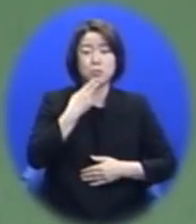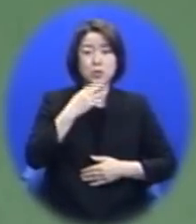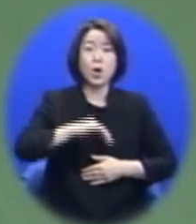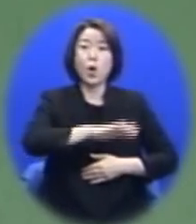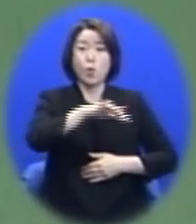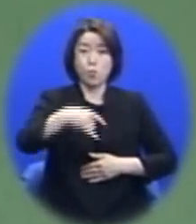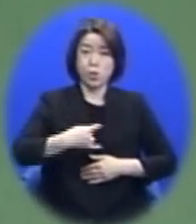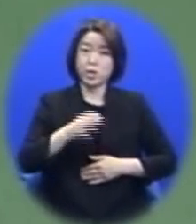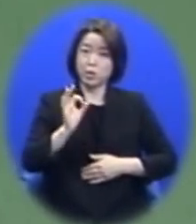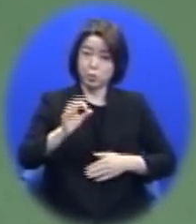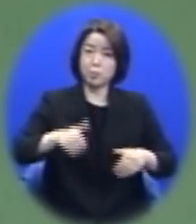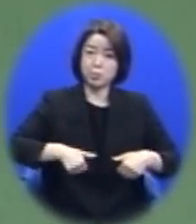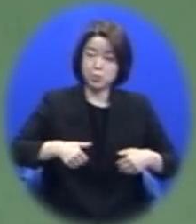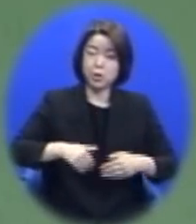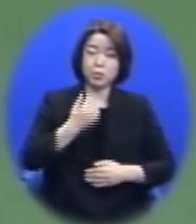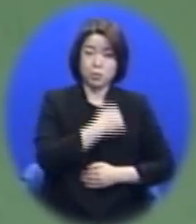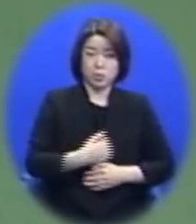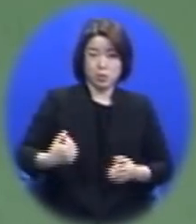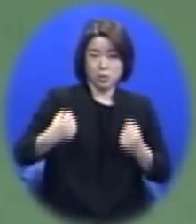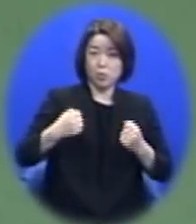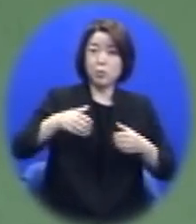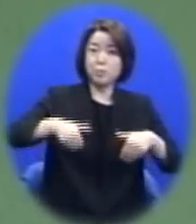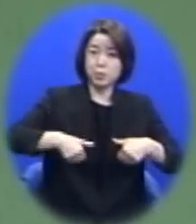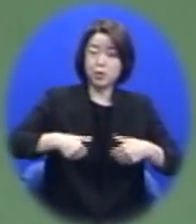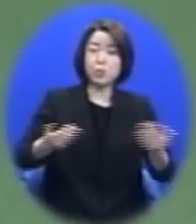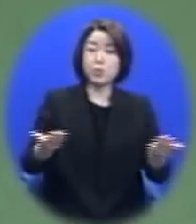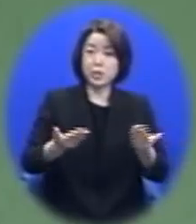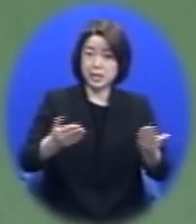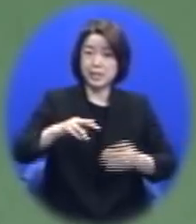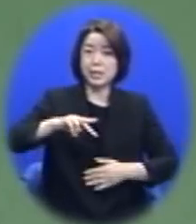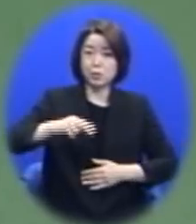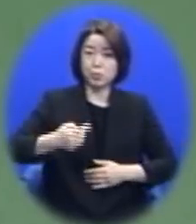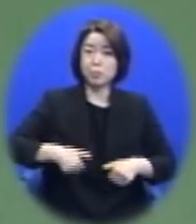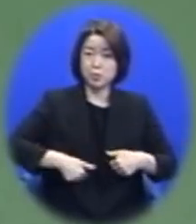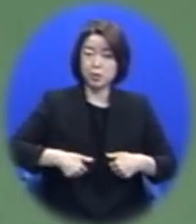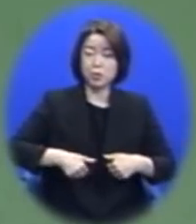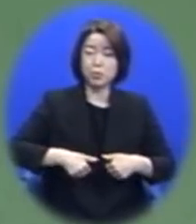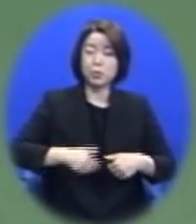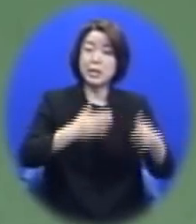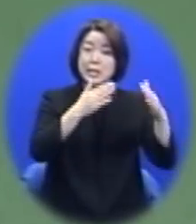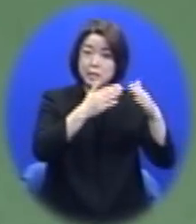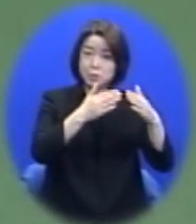필요하고 건강도 필요하고 직장도 필요하고 집도 있어야 되겠고